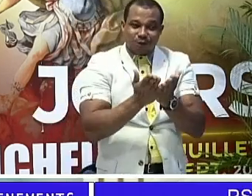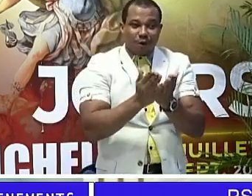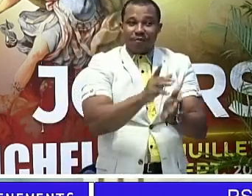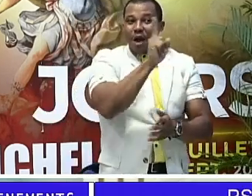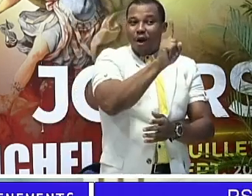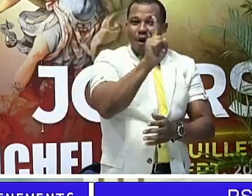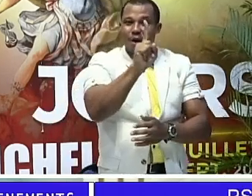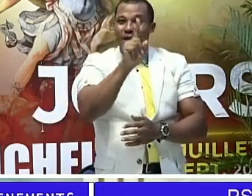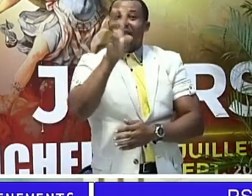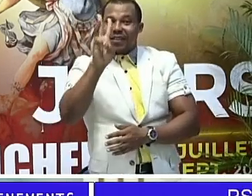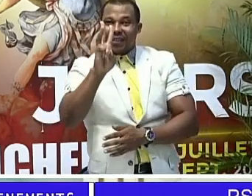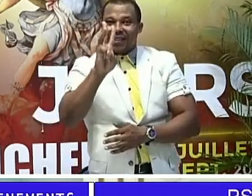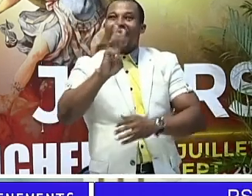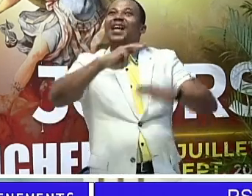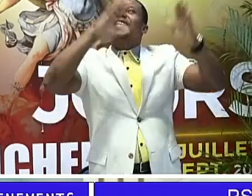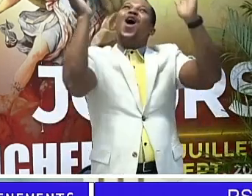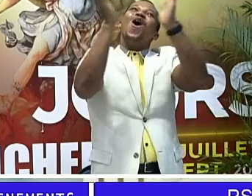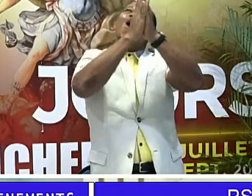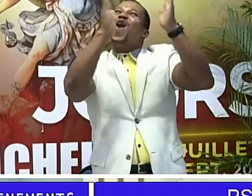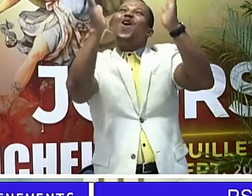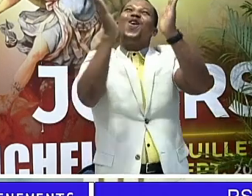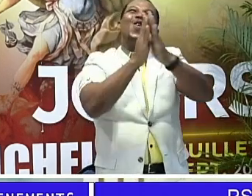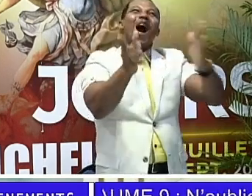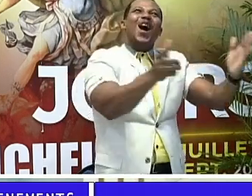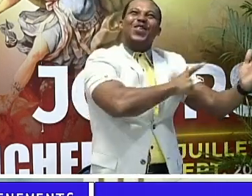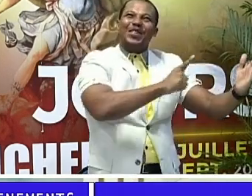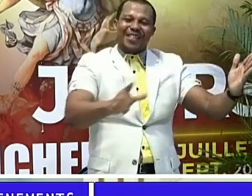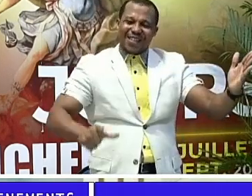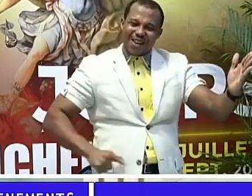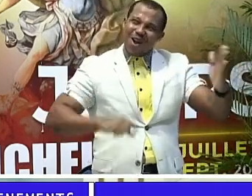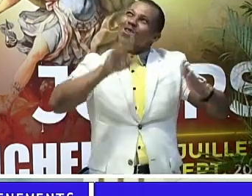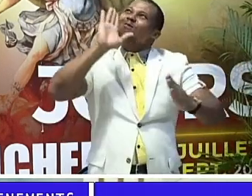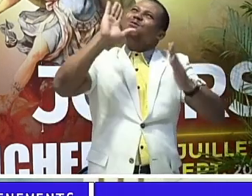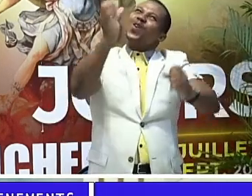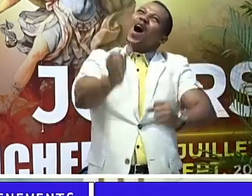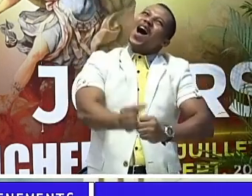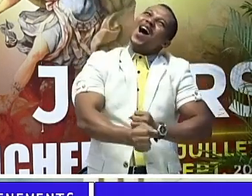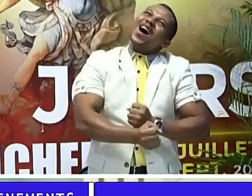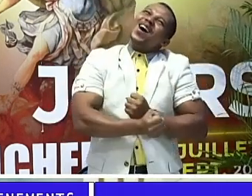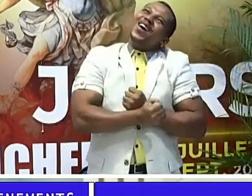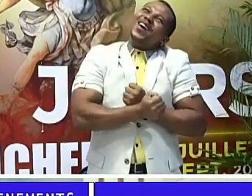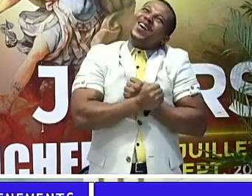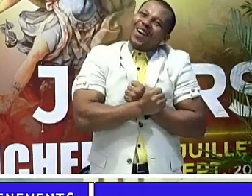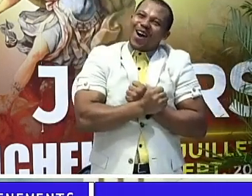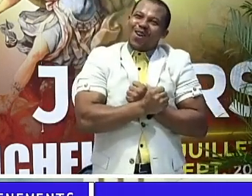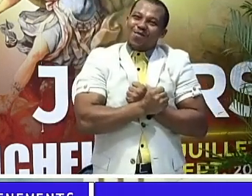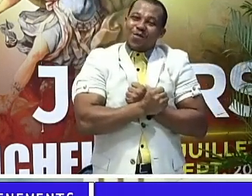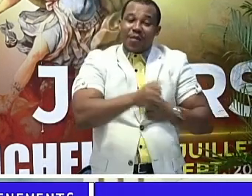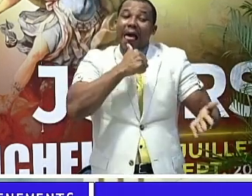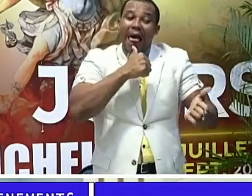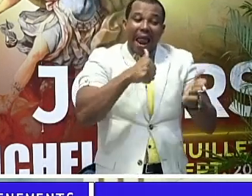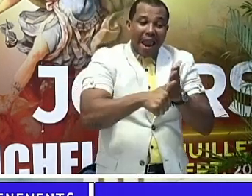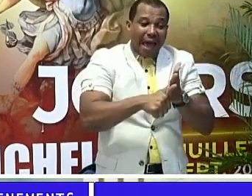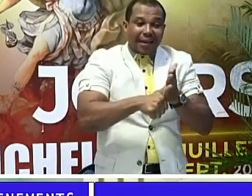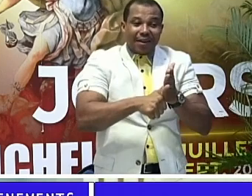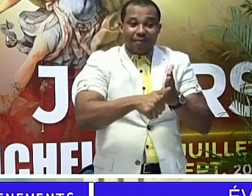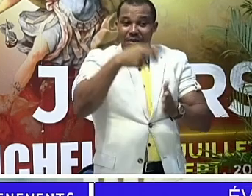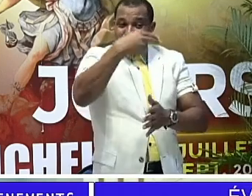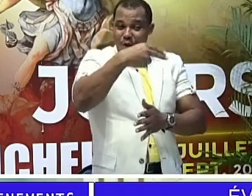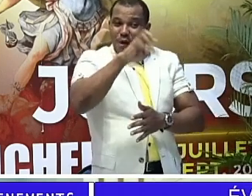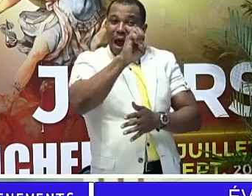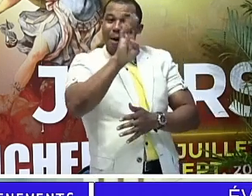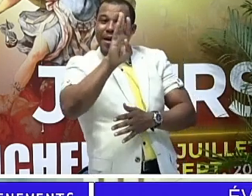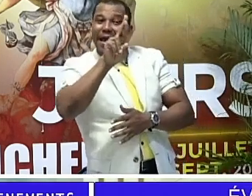116, louons le Seigneur pour son amour plus fort que nos divisions. La lettre aux Hébreux au